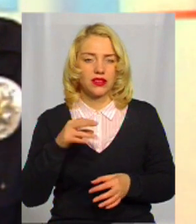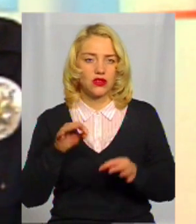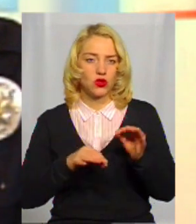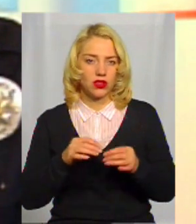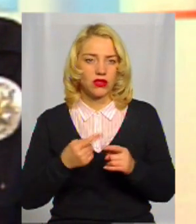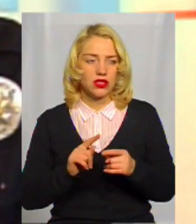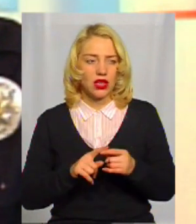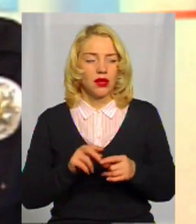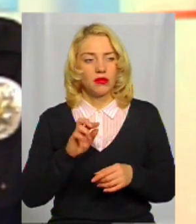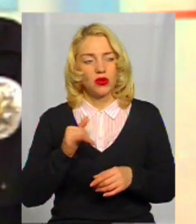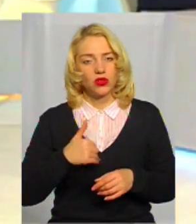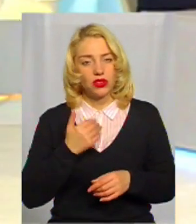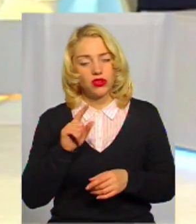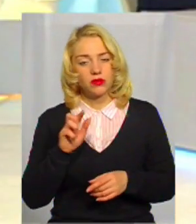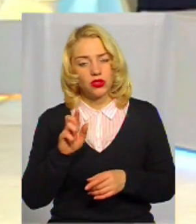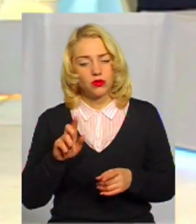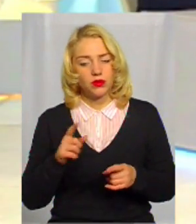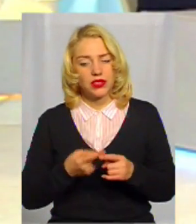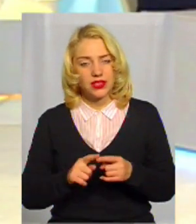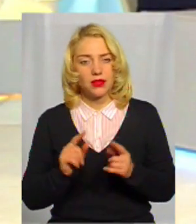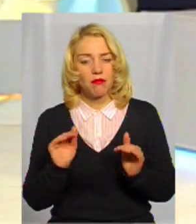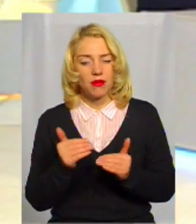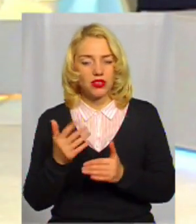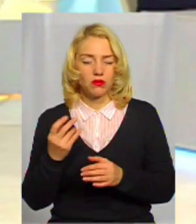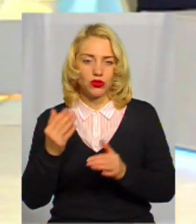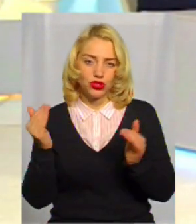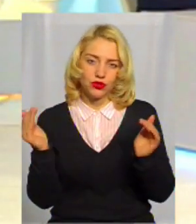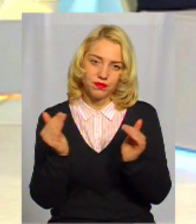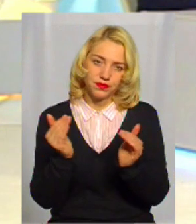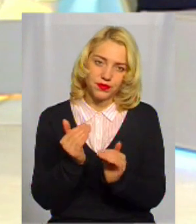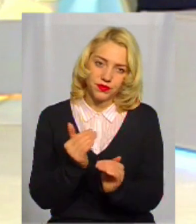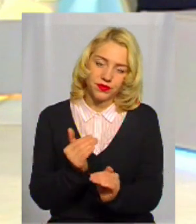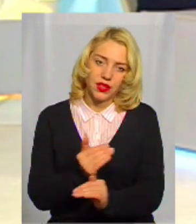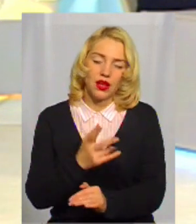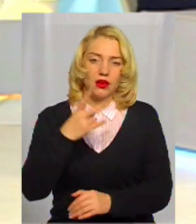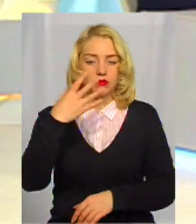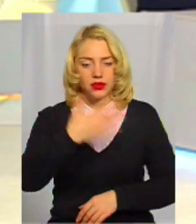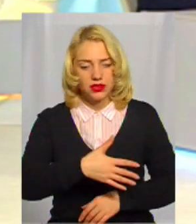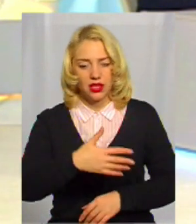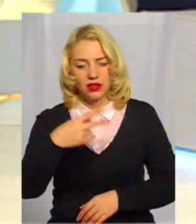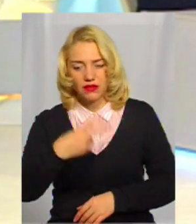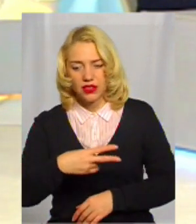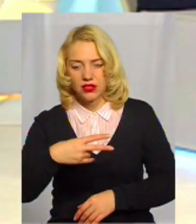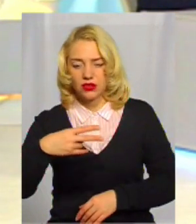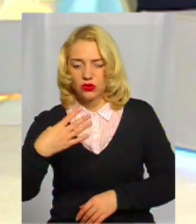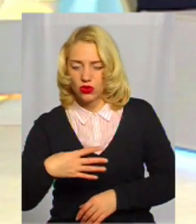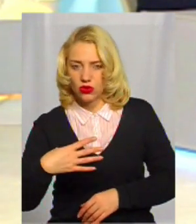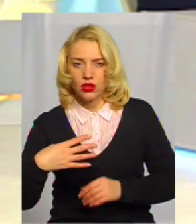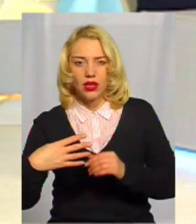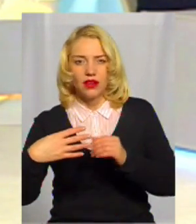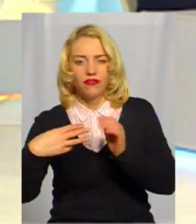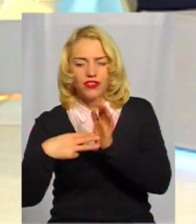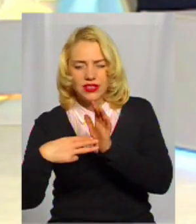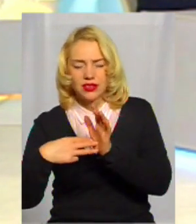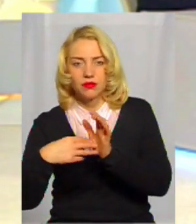також є, скажімо, хотілося б, щоб це зменшення було кожного року там, на 50, на 28-40%, чим більше відсоток,